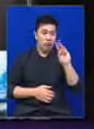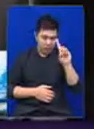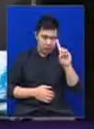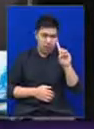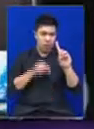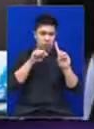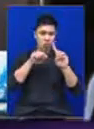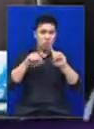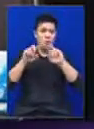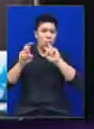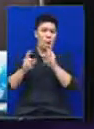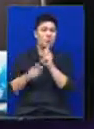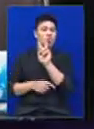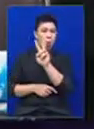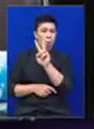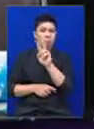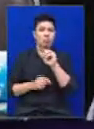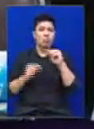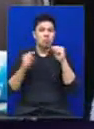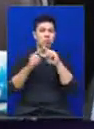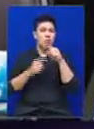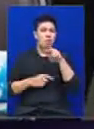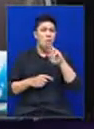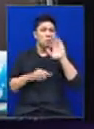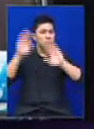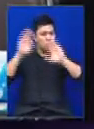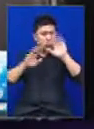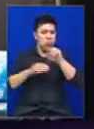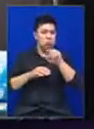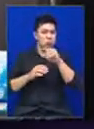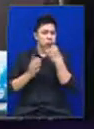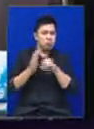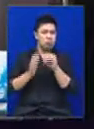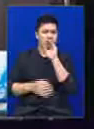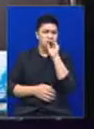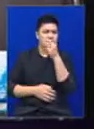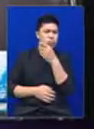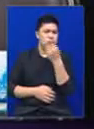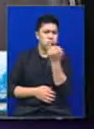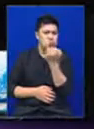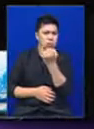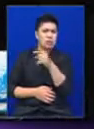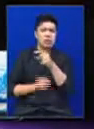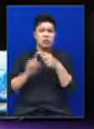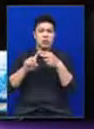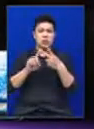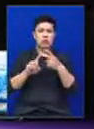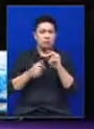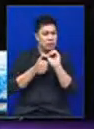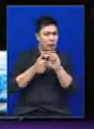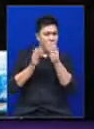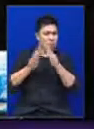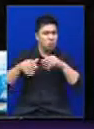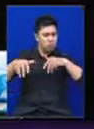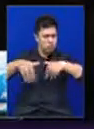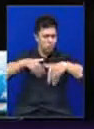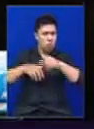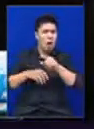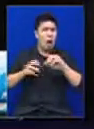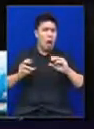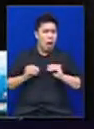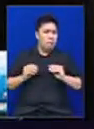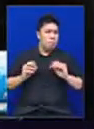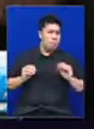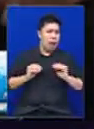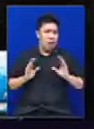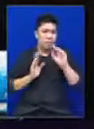ยใช้ข้อความหยาบคายเชิงข่มขู่เชื่อมโยงเจตนาชี้นำให้ประชาชนรับหรือไม่รับร่างรัฐธรรมนูญเชื่อมั่นว่าข้อมูลที่มอบให้กับเจ้าห